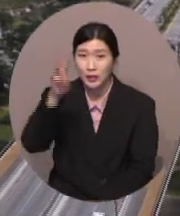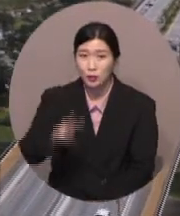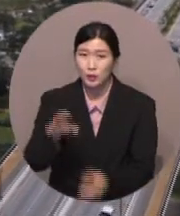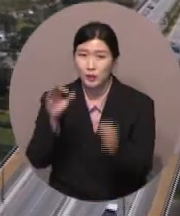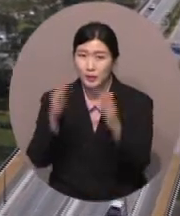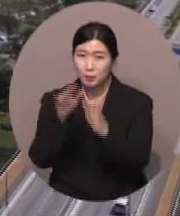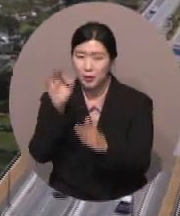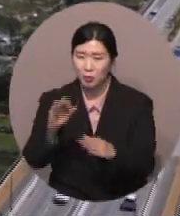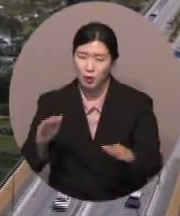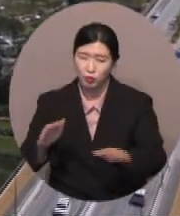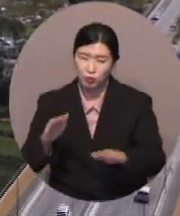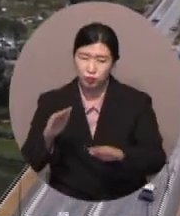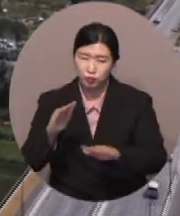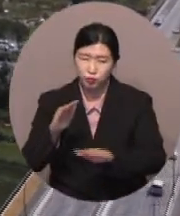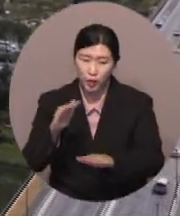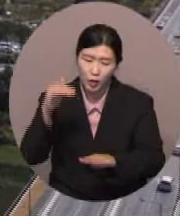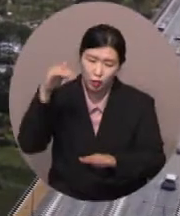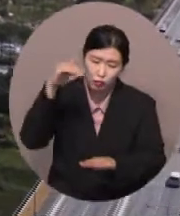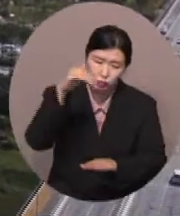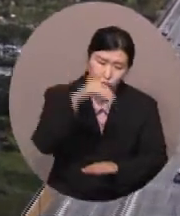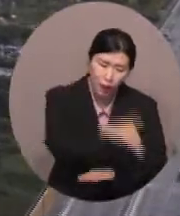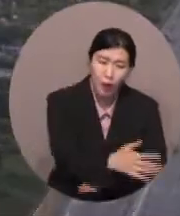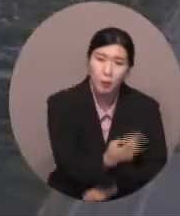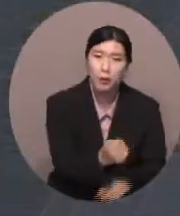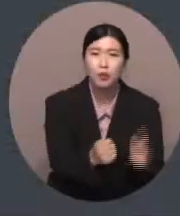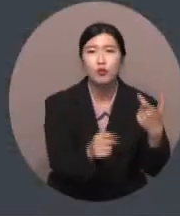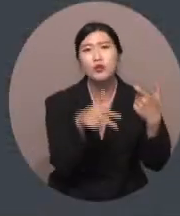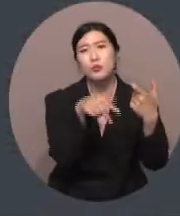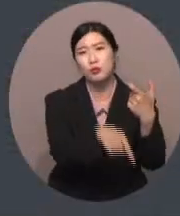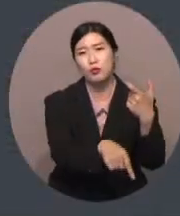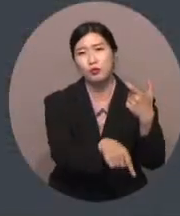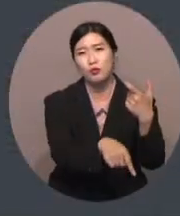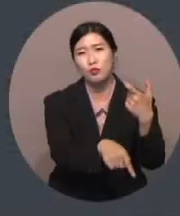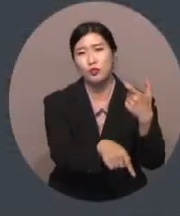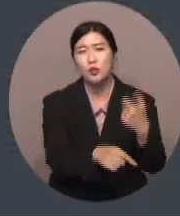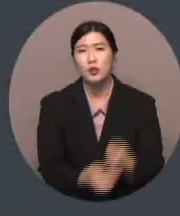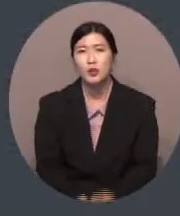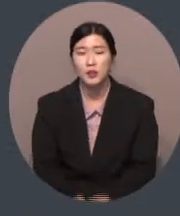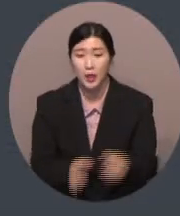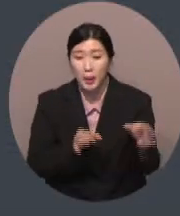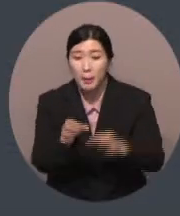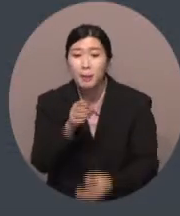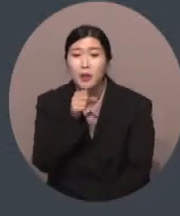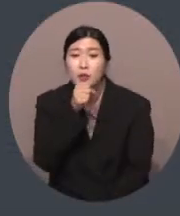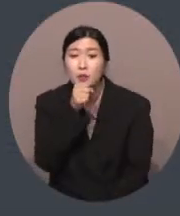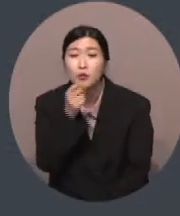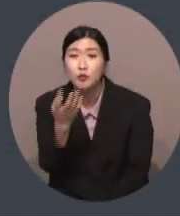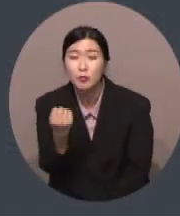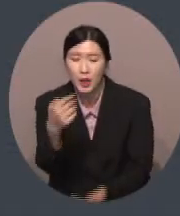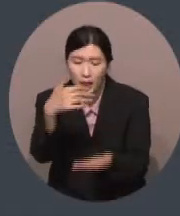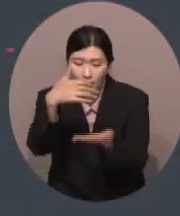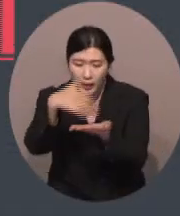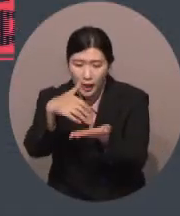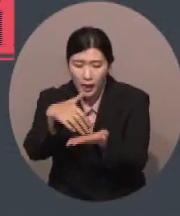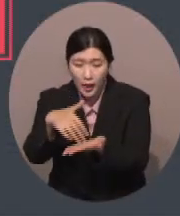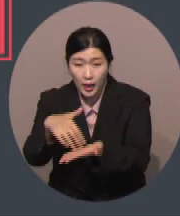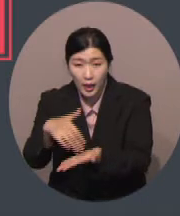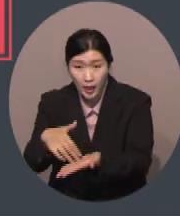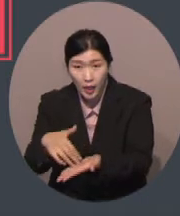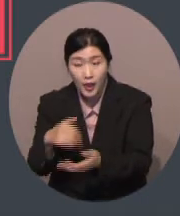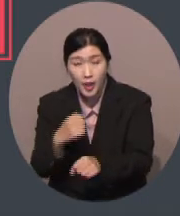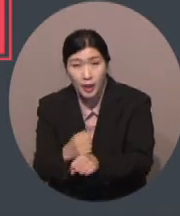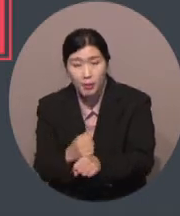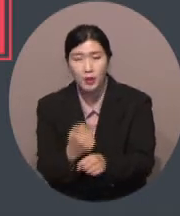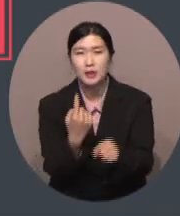집값은 60주째 하락세가 이어지고 있는데 100을 기준으로 평균 매매가격 변화를 측정하는 세종시의 아파트 매매가격